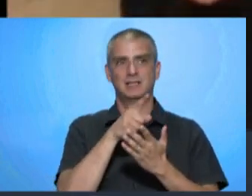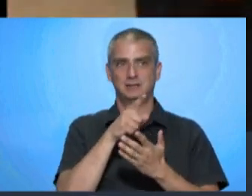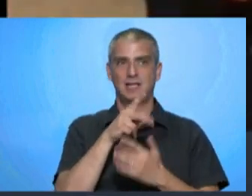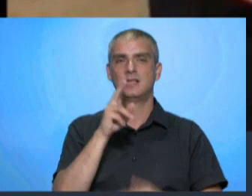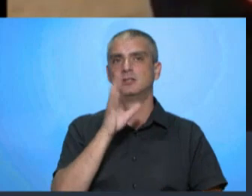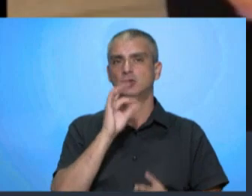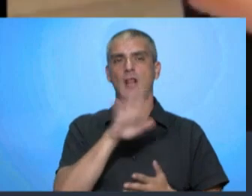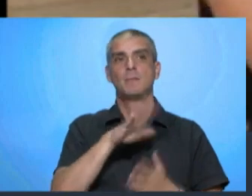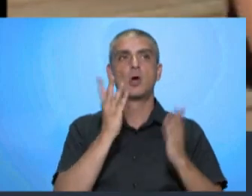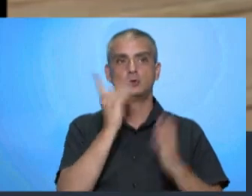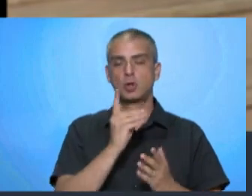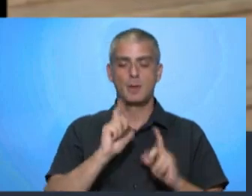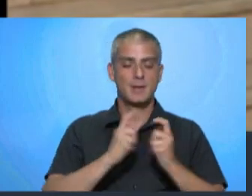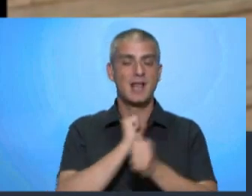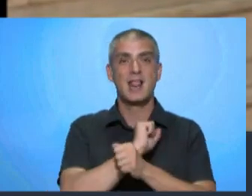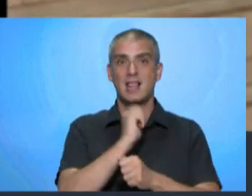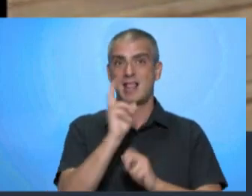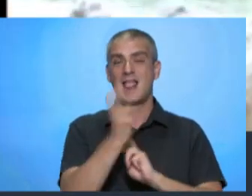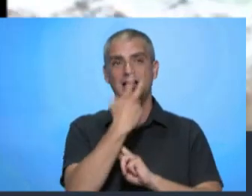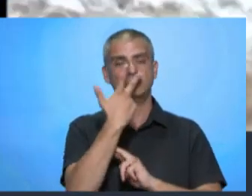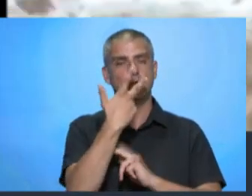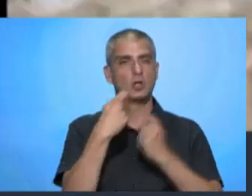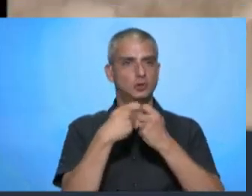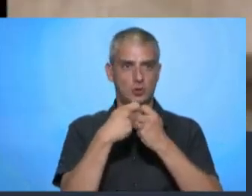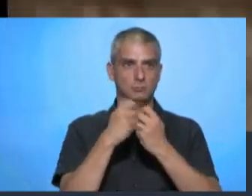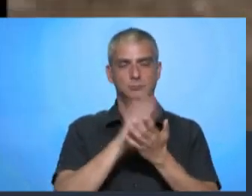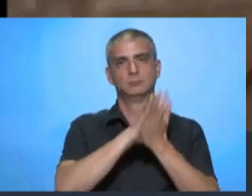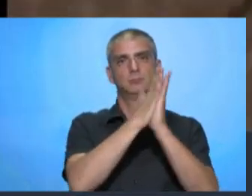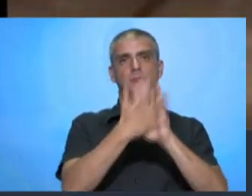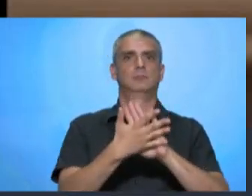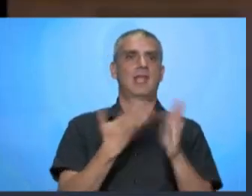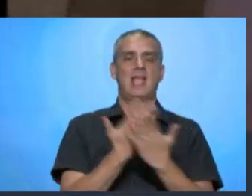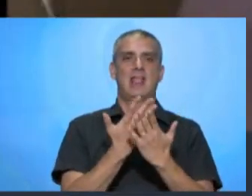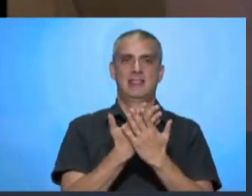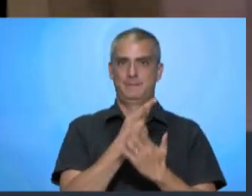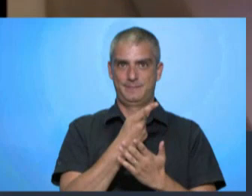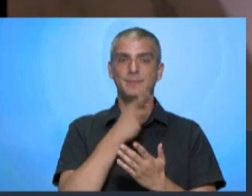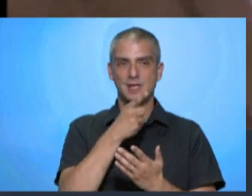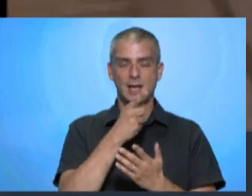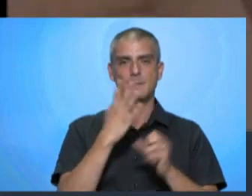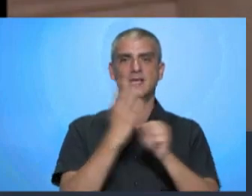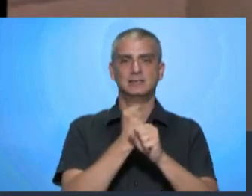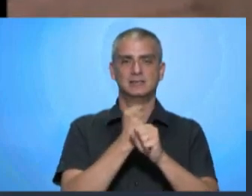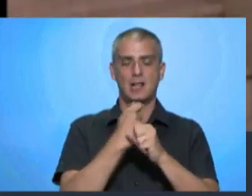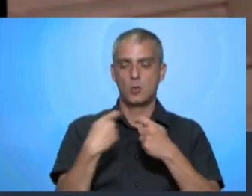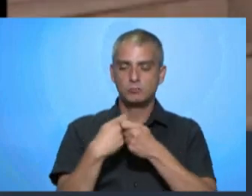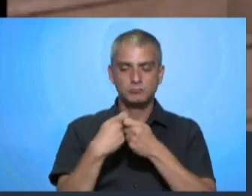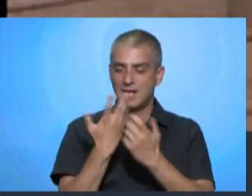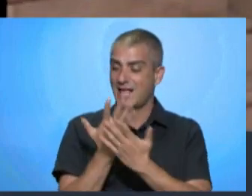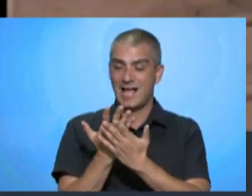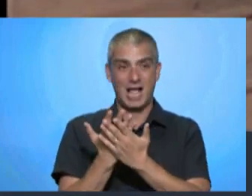של המחוז הדרומי לגייס שלושה מקורבים שהפכו לעדי תביעה. הם למעשה אלה שהצליחו לחבר בין